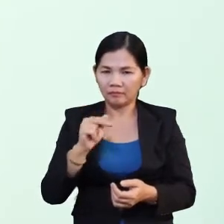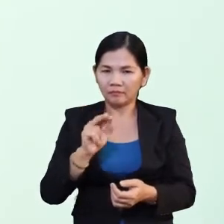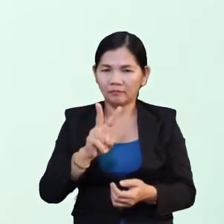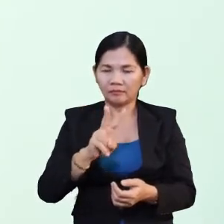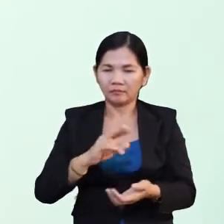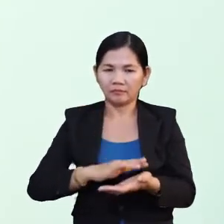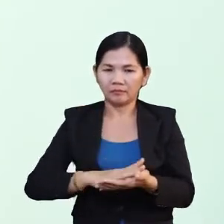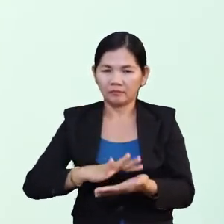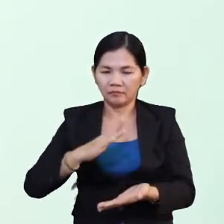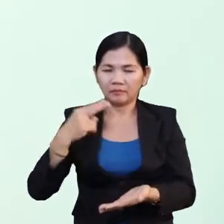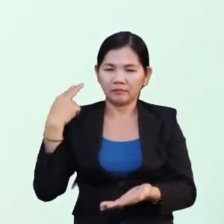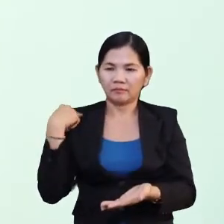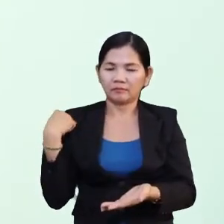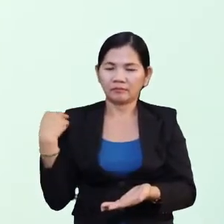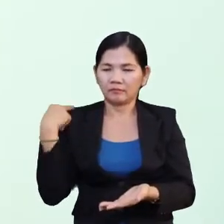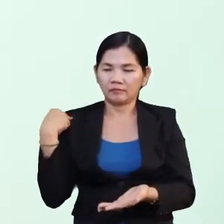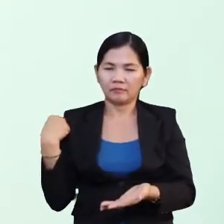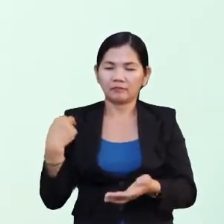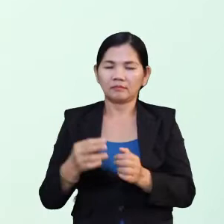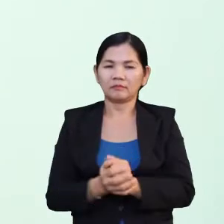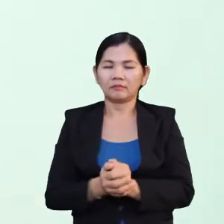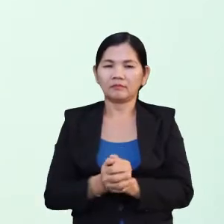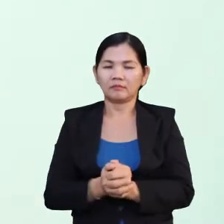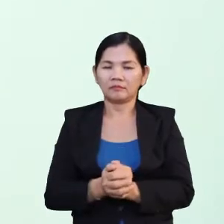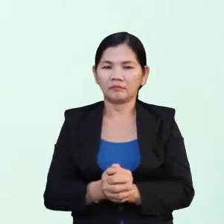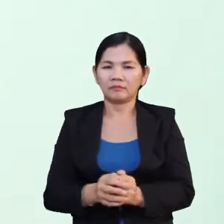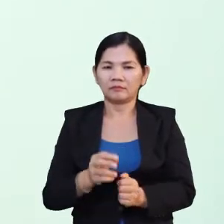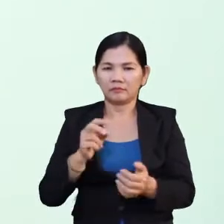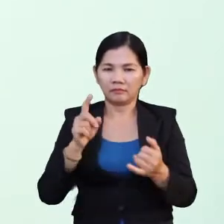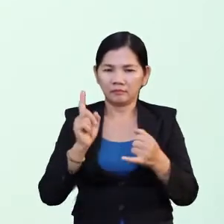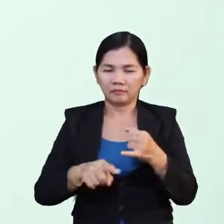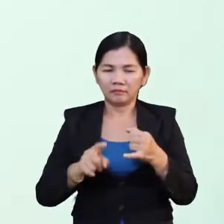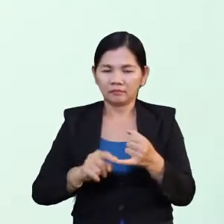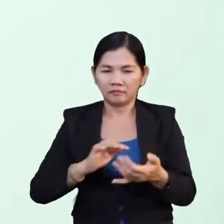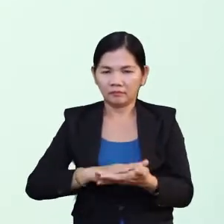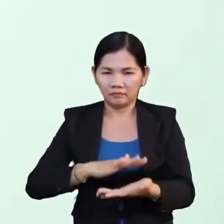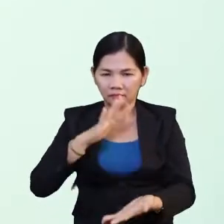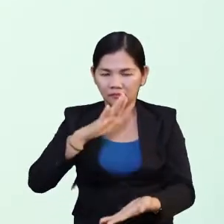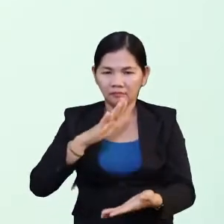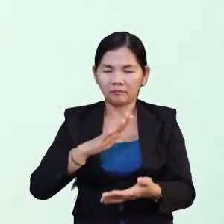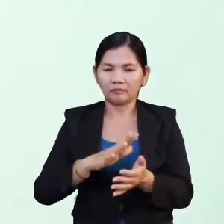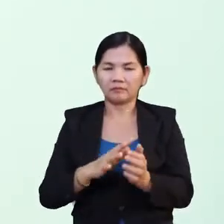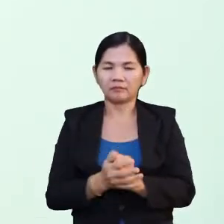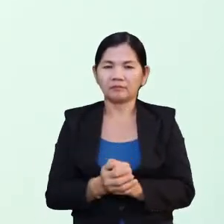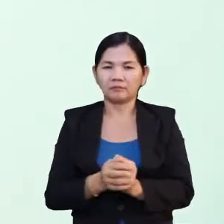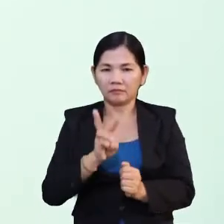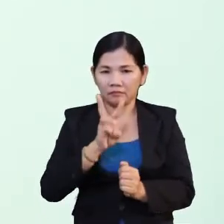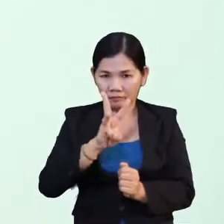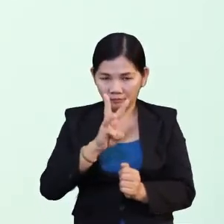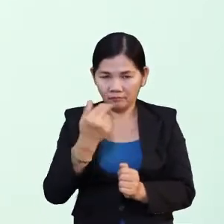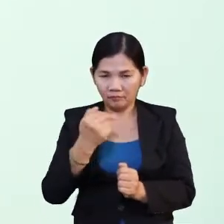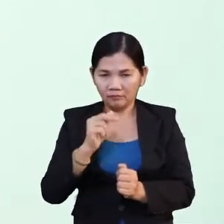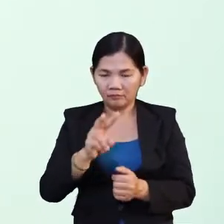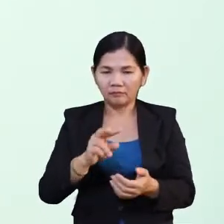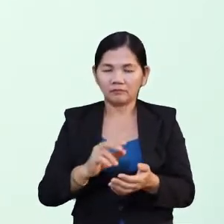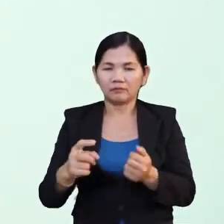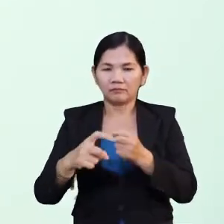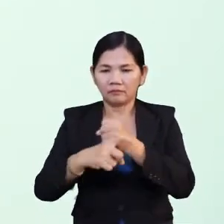ចាជាពណ៌លឿងចុះពណ៌ចុងក្រោយពណ៌ខាងក្រោមនេះចាគឺ